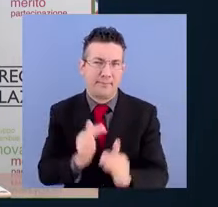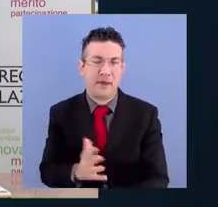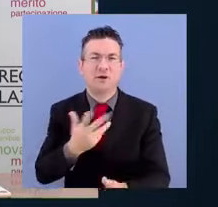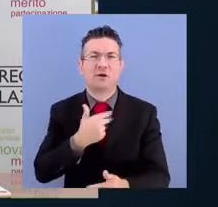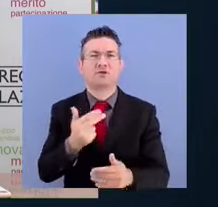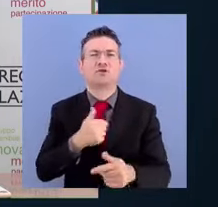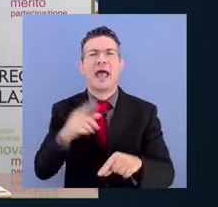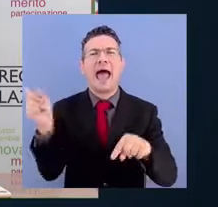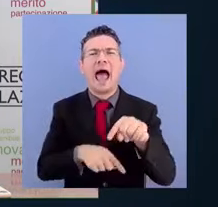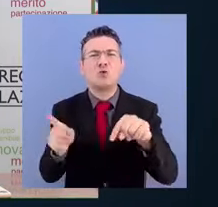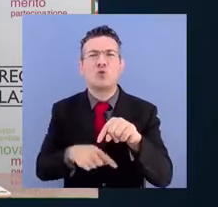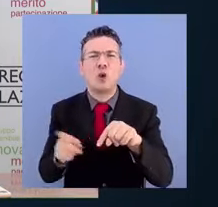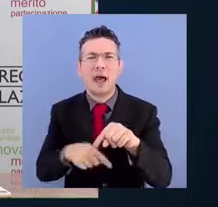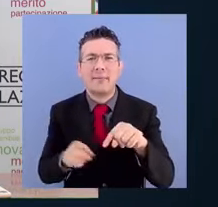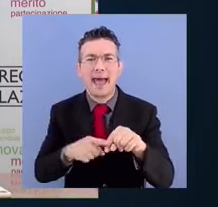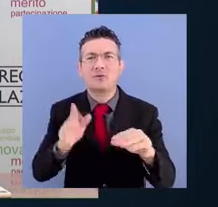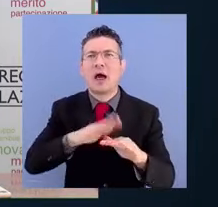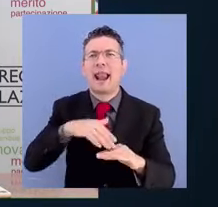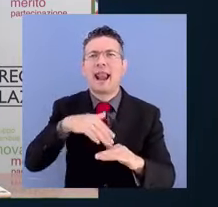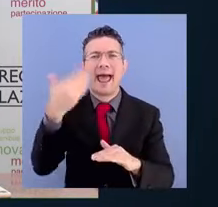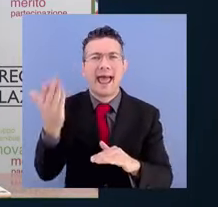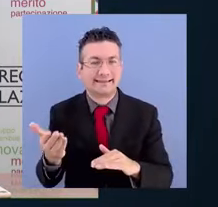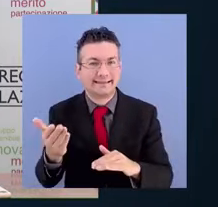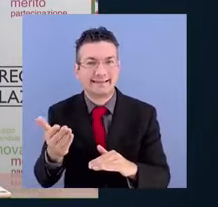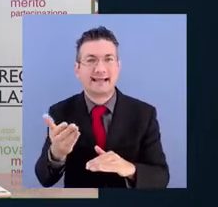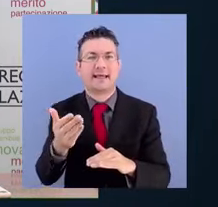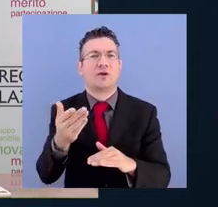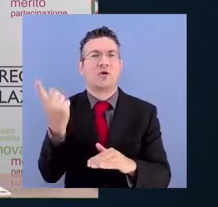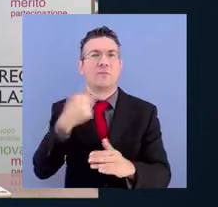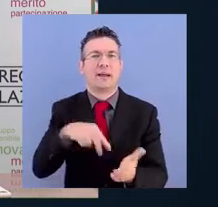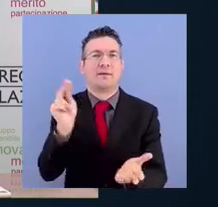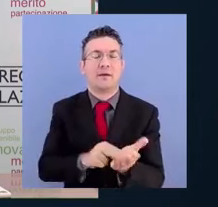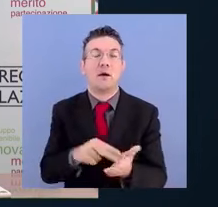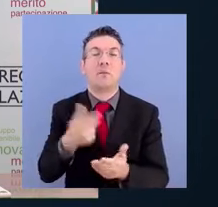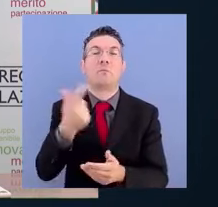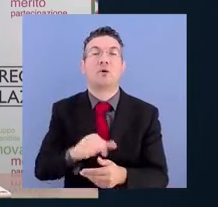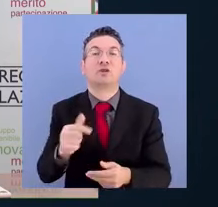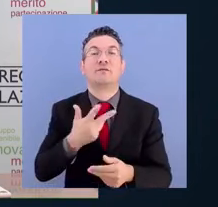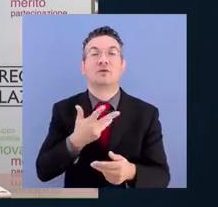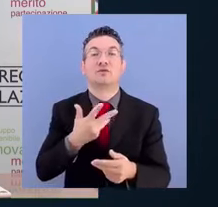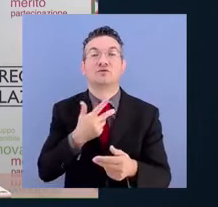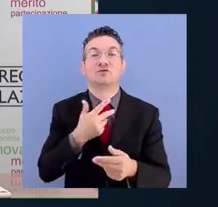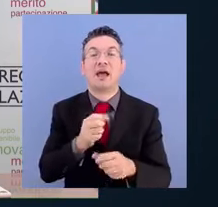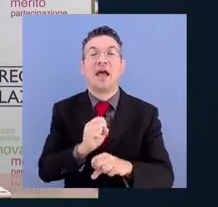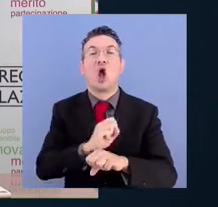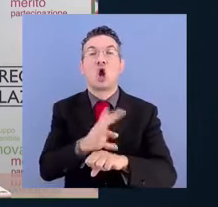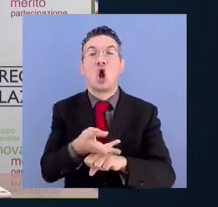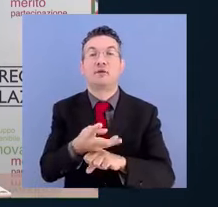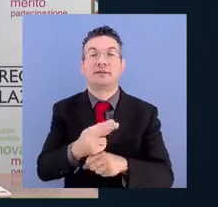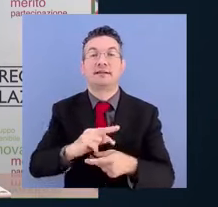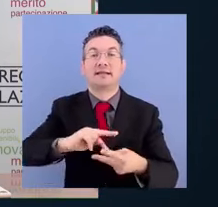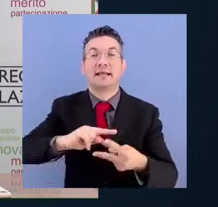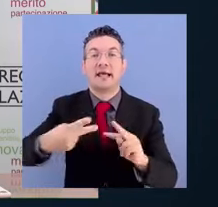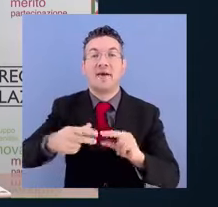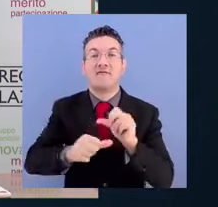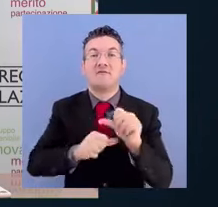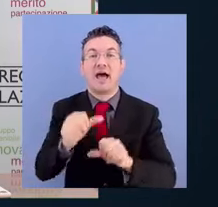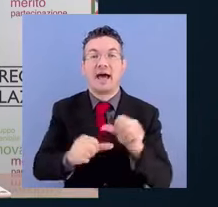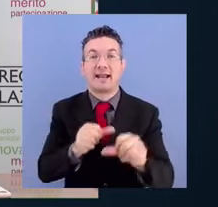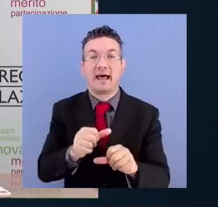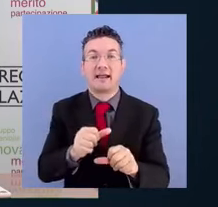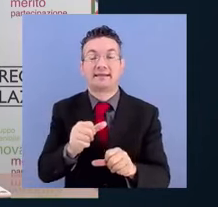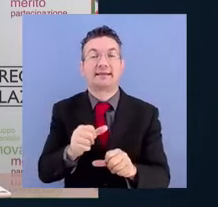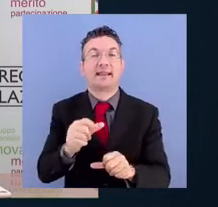all'estero per paura del della variante delta diciamo questa è una misura che e